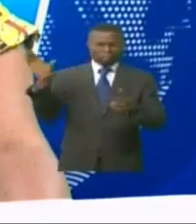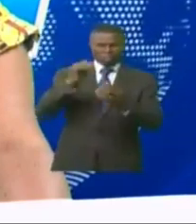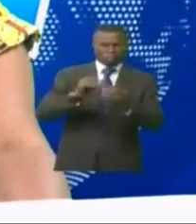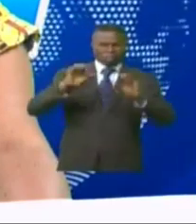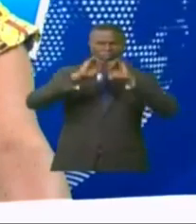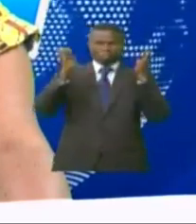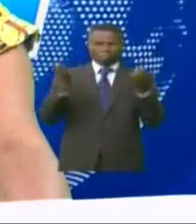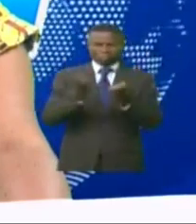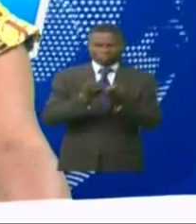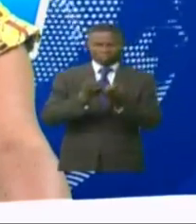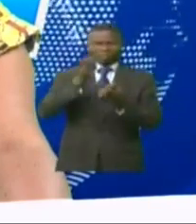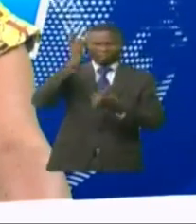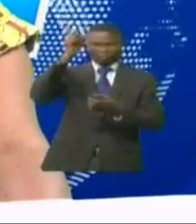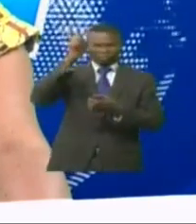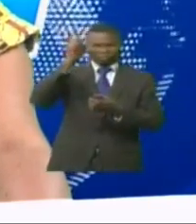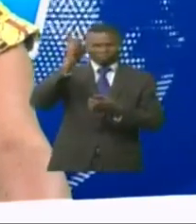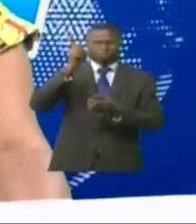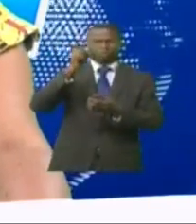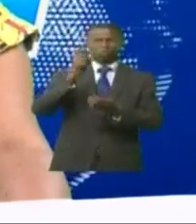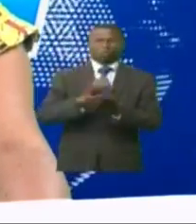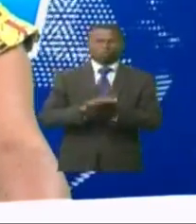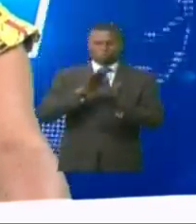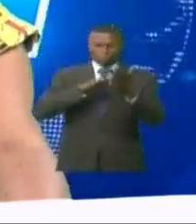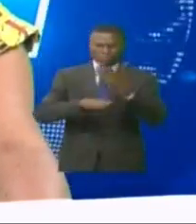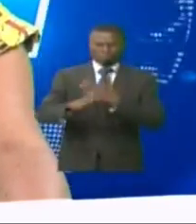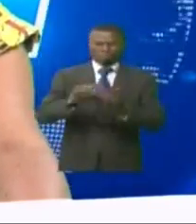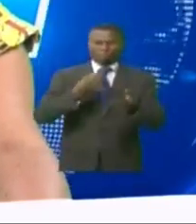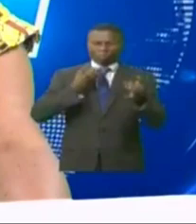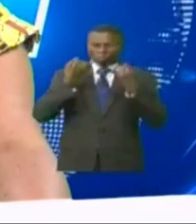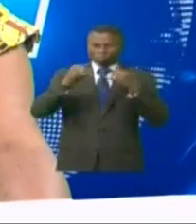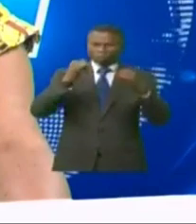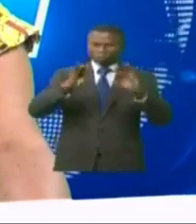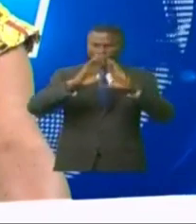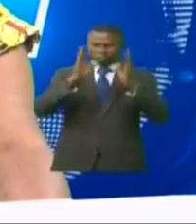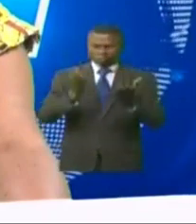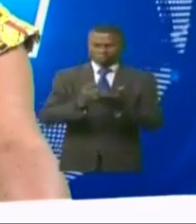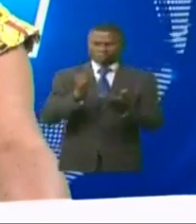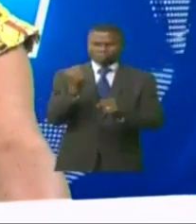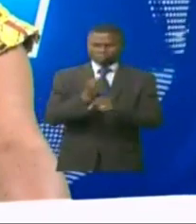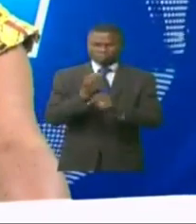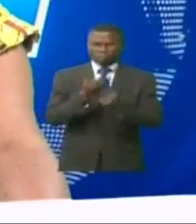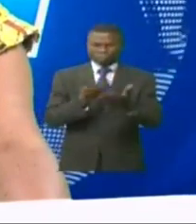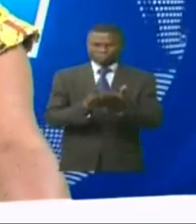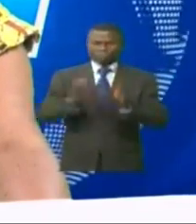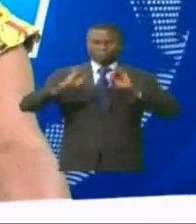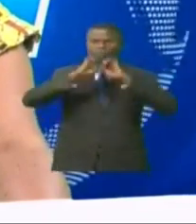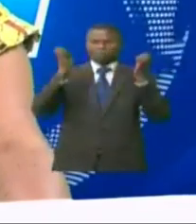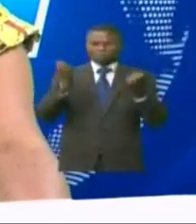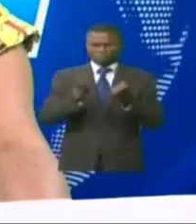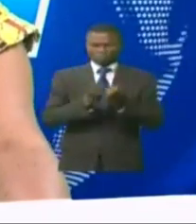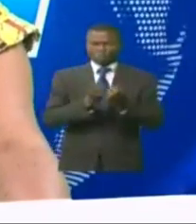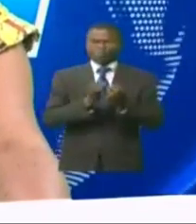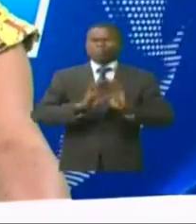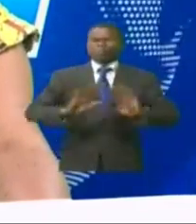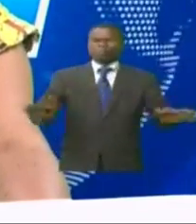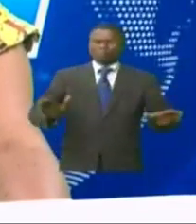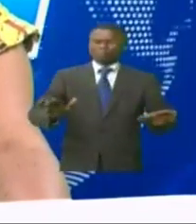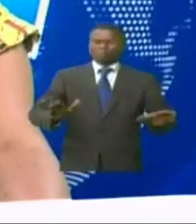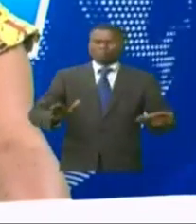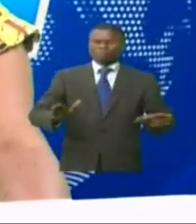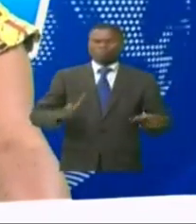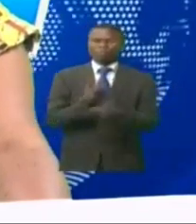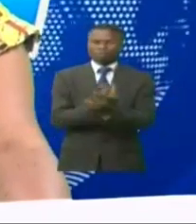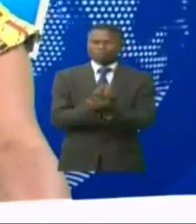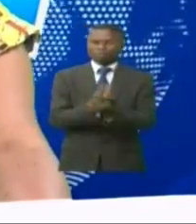entreprises principales d'inscrire dans leur base de données des sous-traitants, les entreprises éligibles suivant